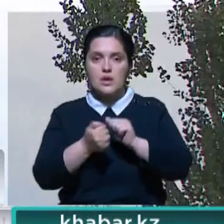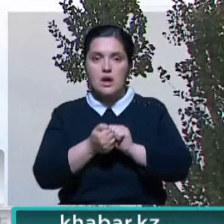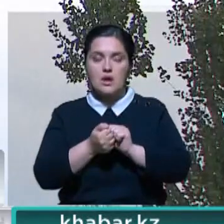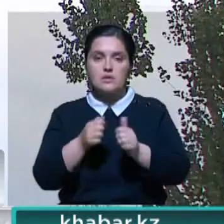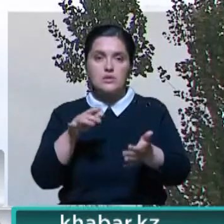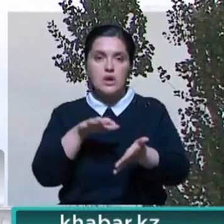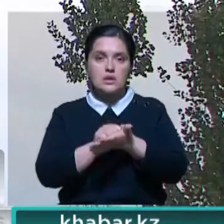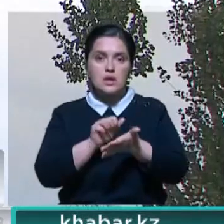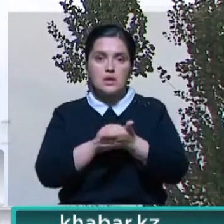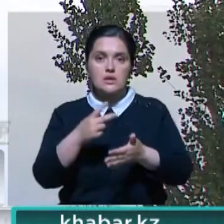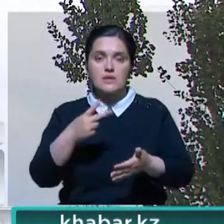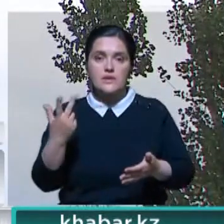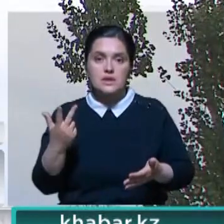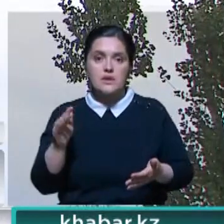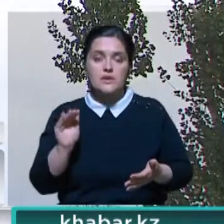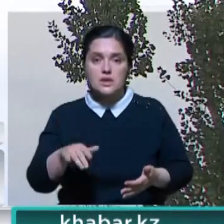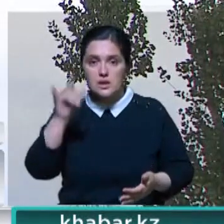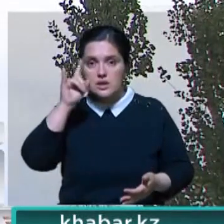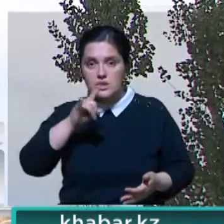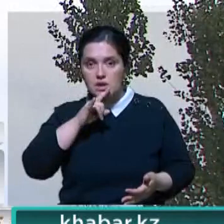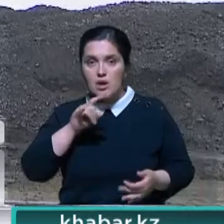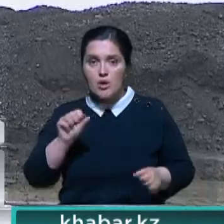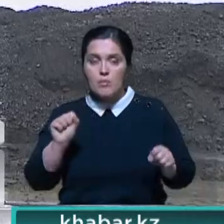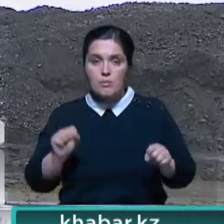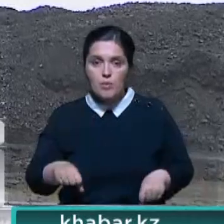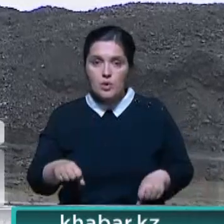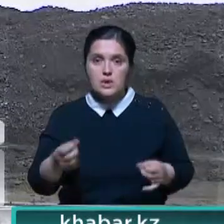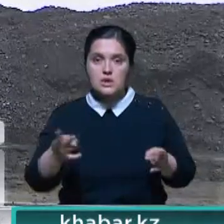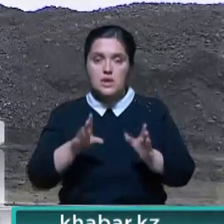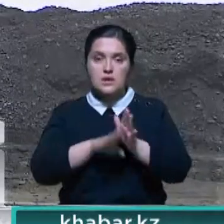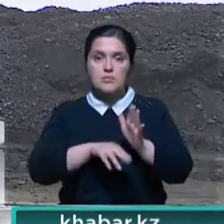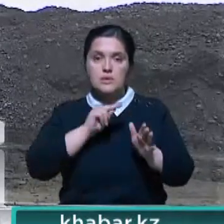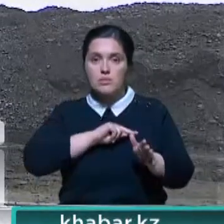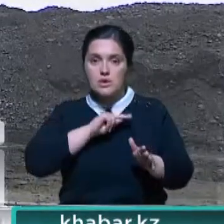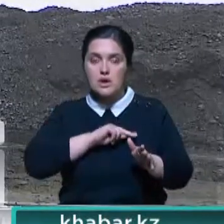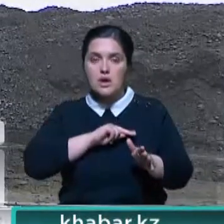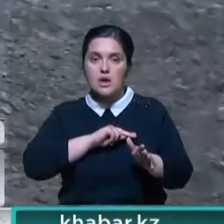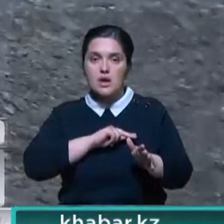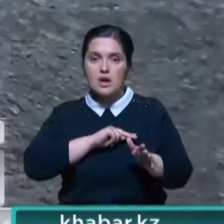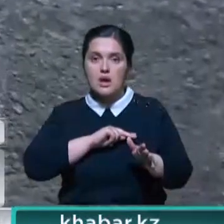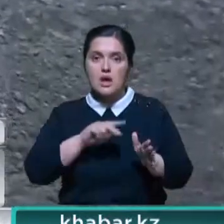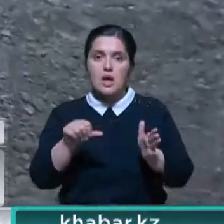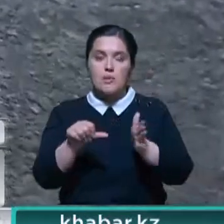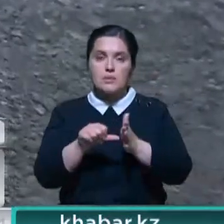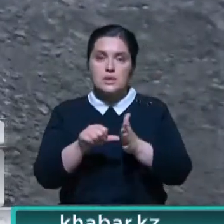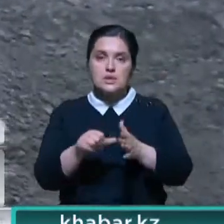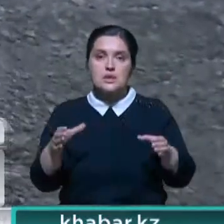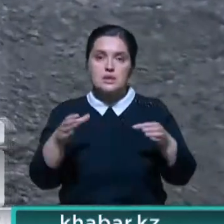Более того, в угольной отрасли сегодня заняты 23 тысячи казахстанцев, которые могут остаться без работы. Это утверждают